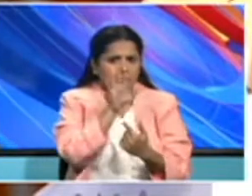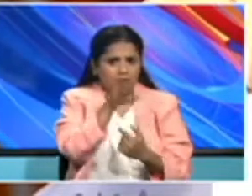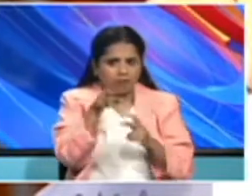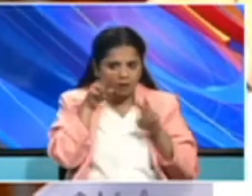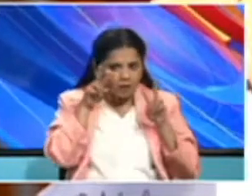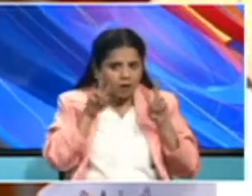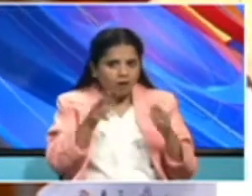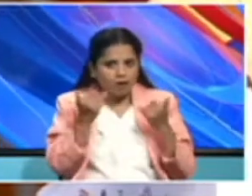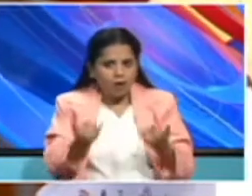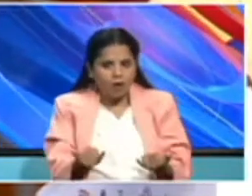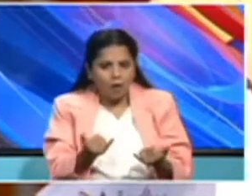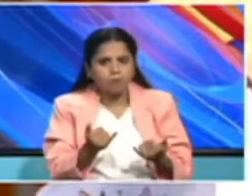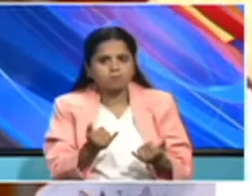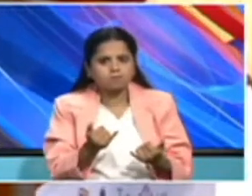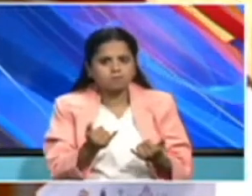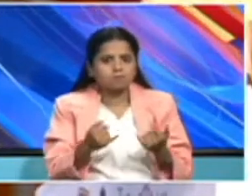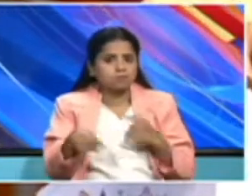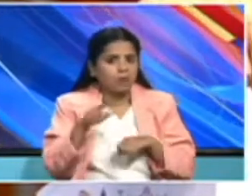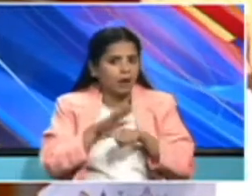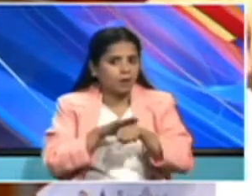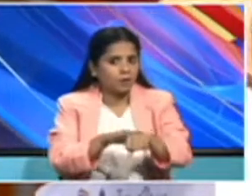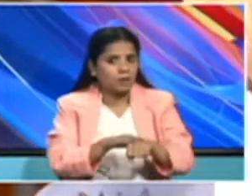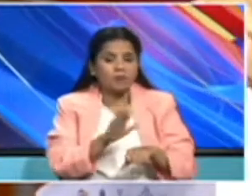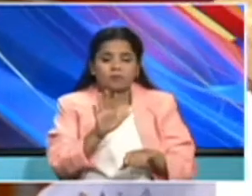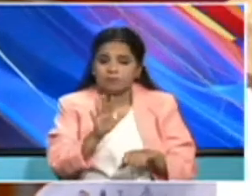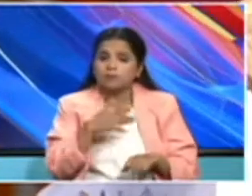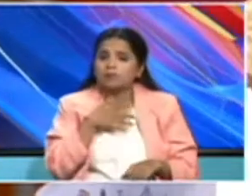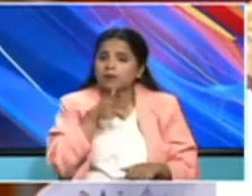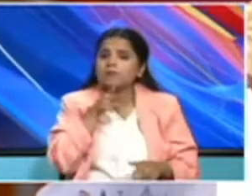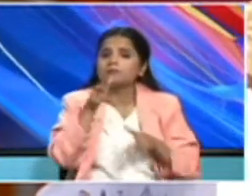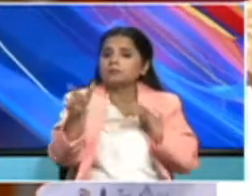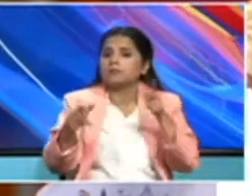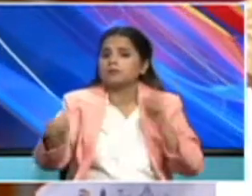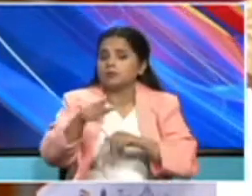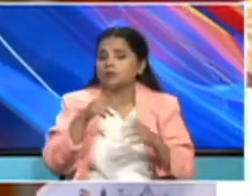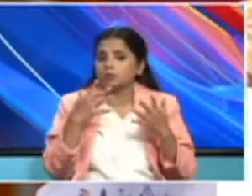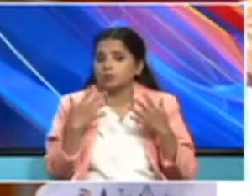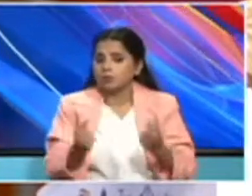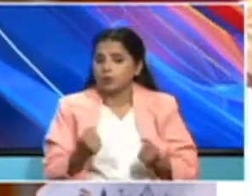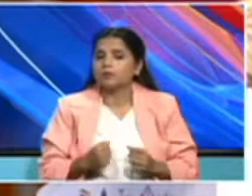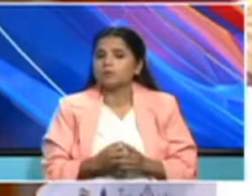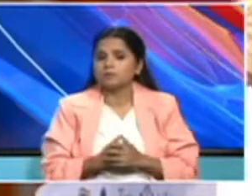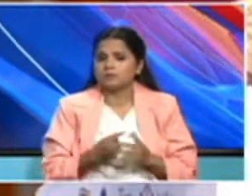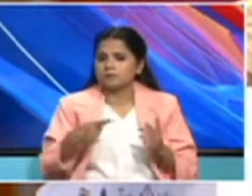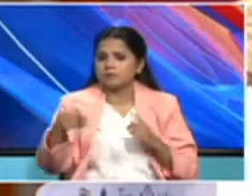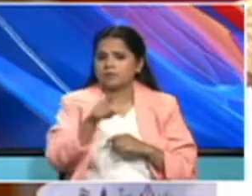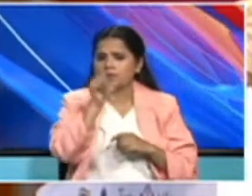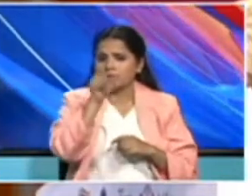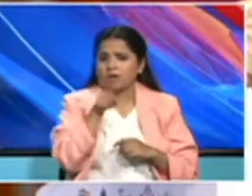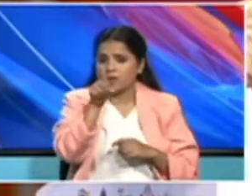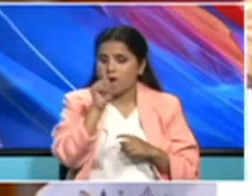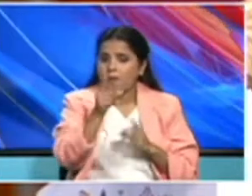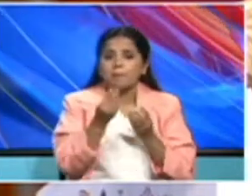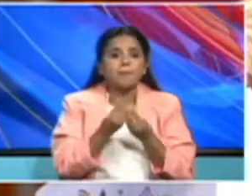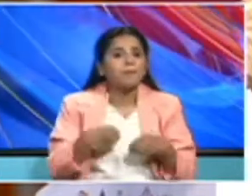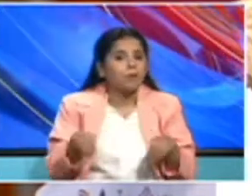रहे हैं, उन्हें मैं एक बात विशेष तौर पर कहना चाहता हूं। आप एक